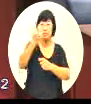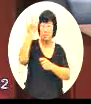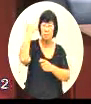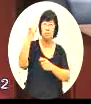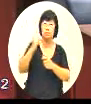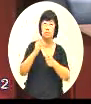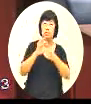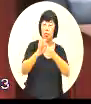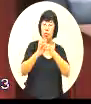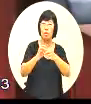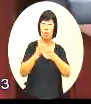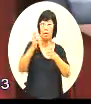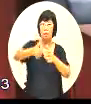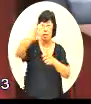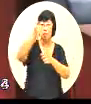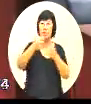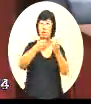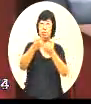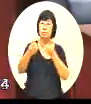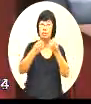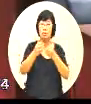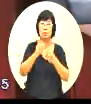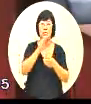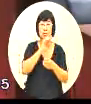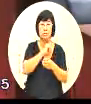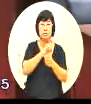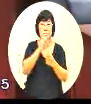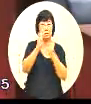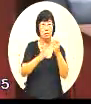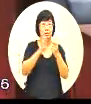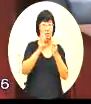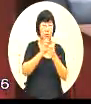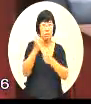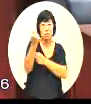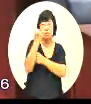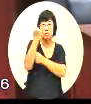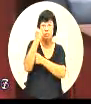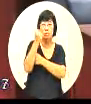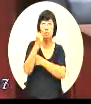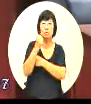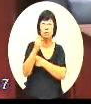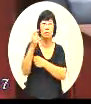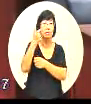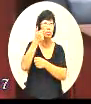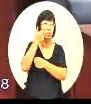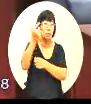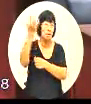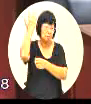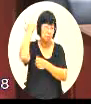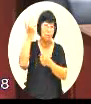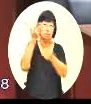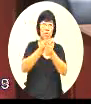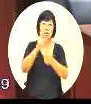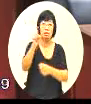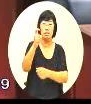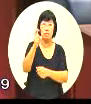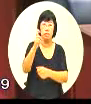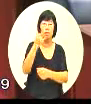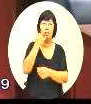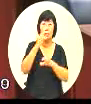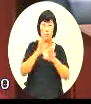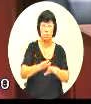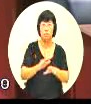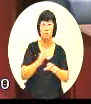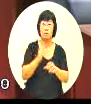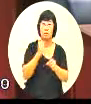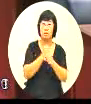业家聊天，他说他不过用30年的努力，他爸爸30年前回十班，他现在营业额啊，